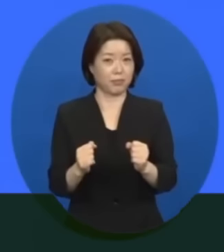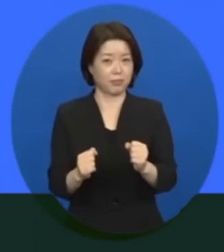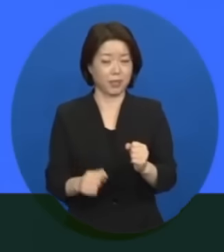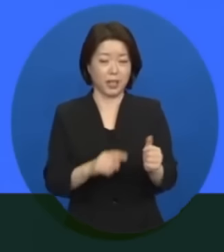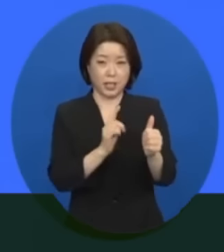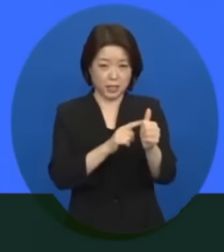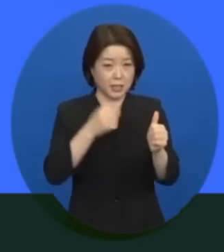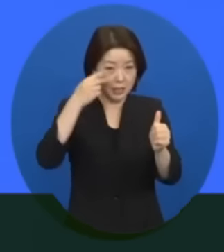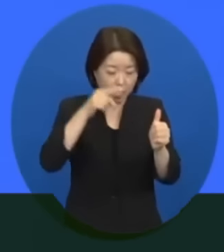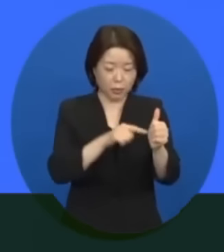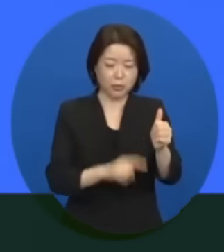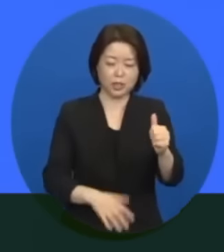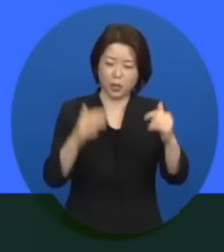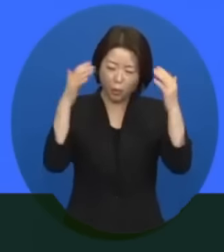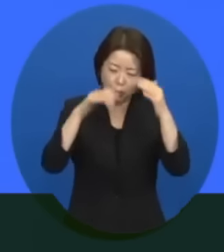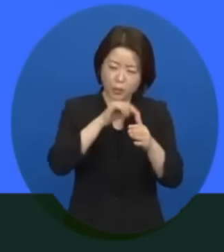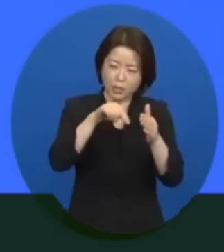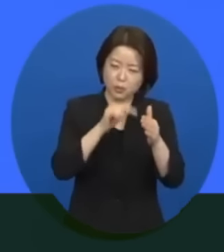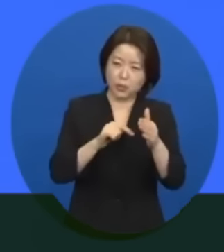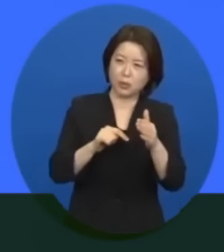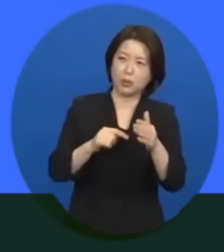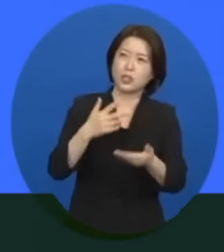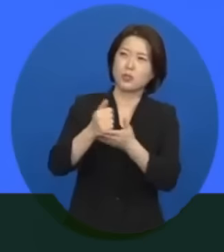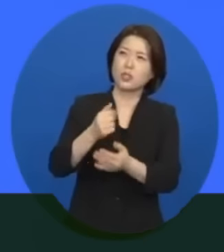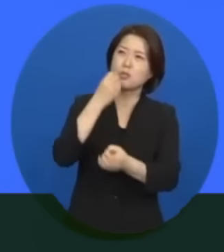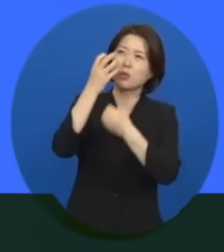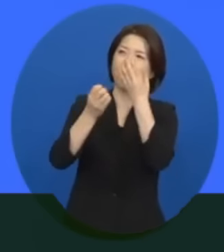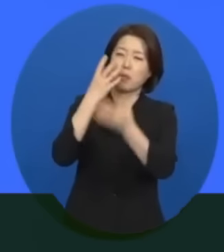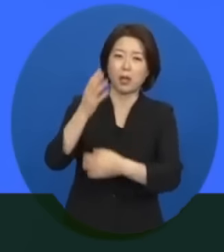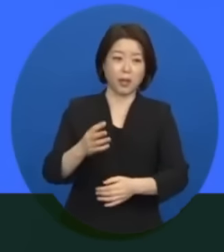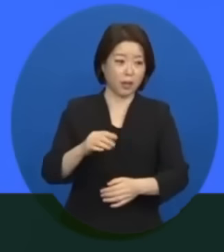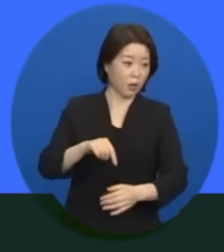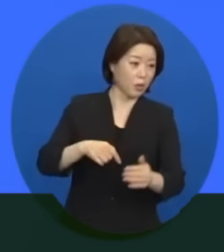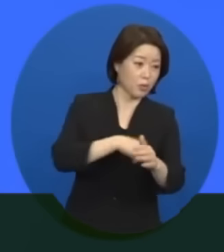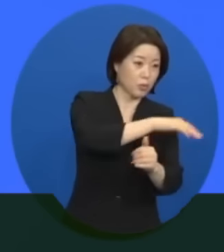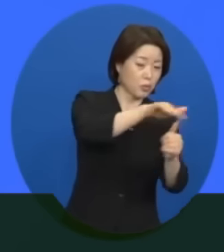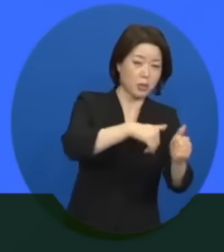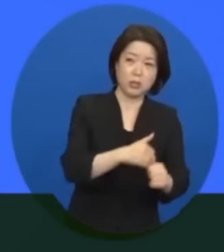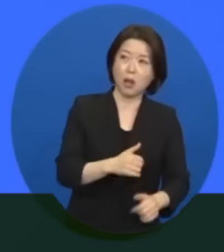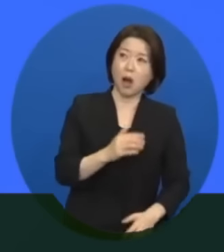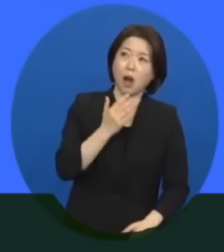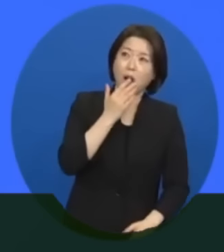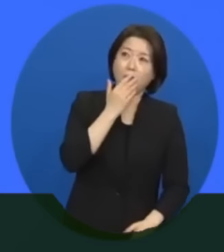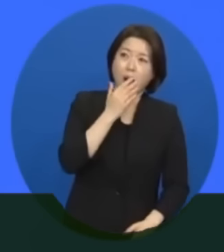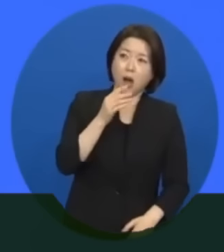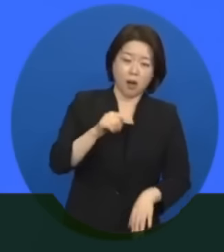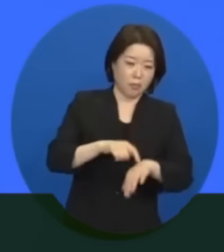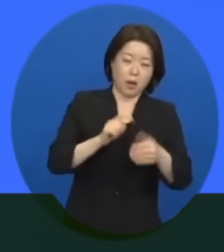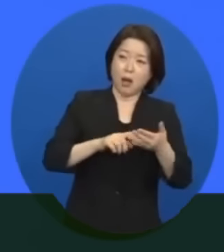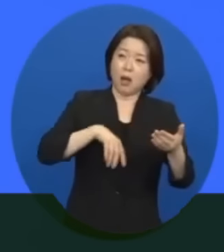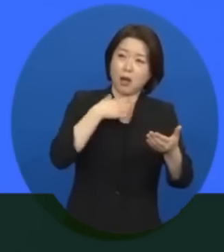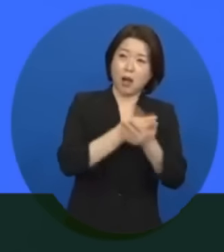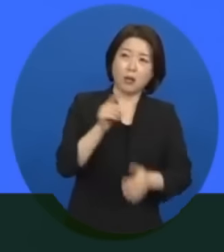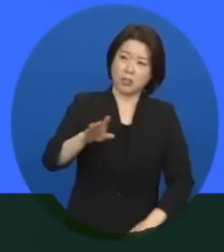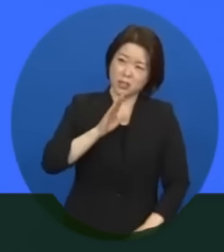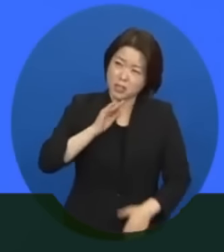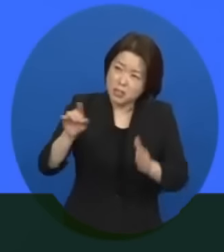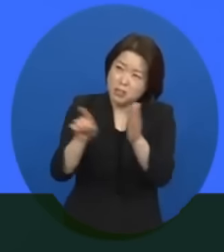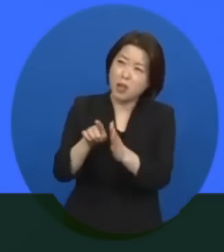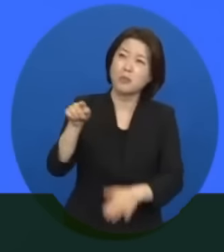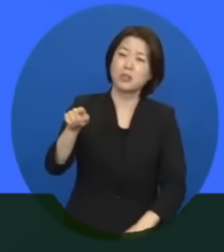고난 중에도 주님을 고백하게함으로써 사람들의 마음을 감동시키고 저거 진짜다라고 하여 또한 복음을